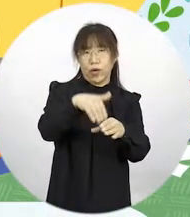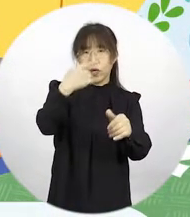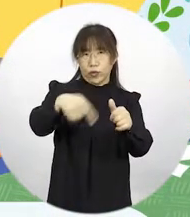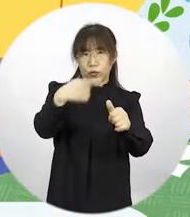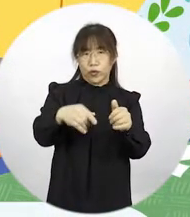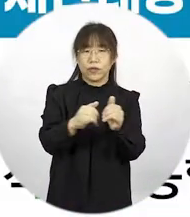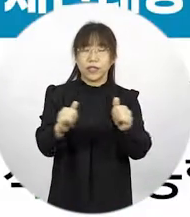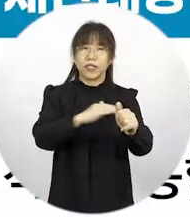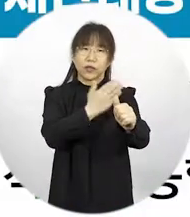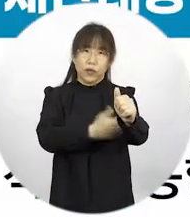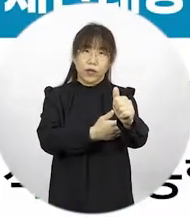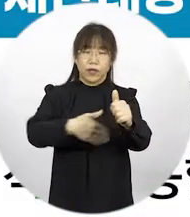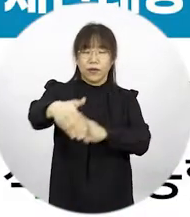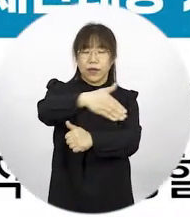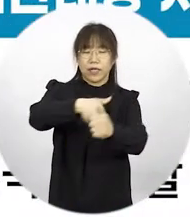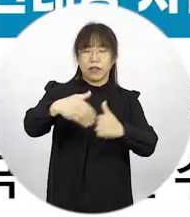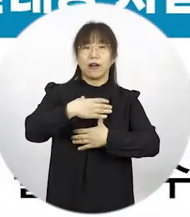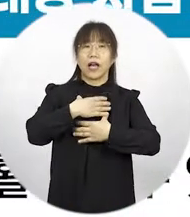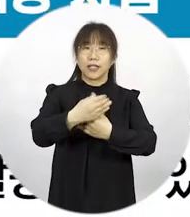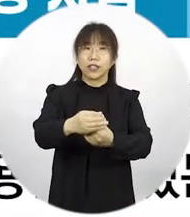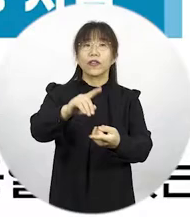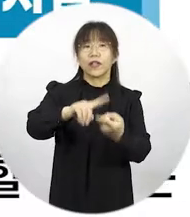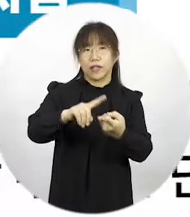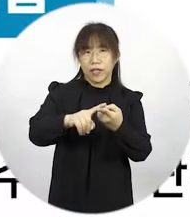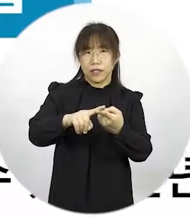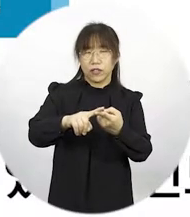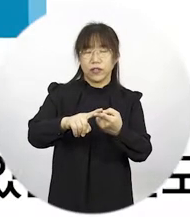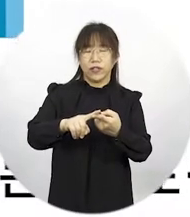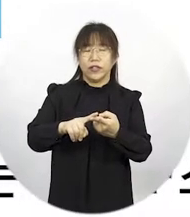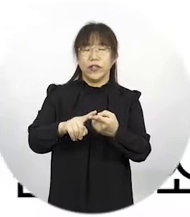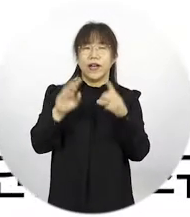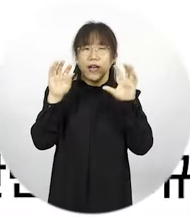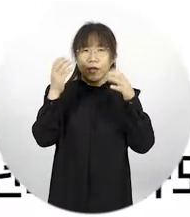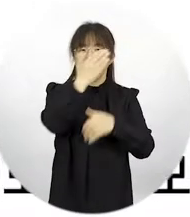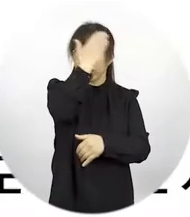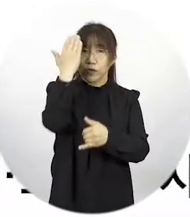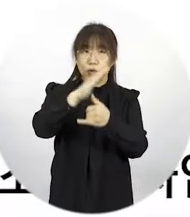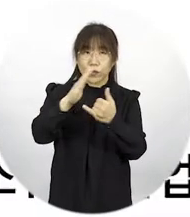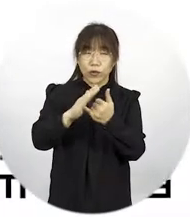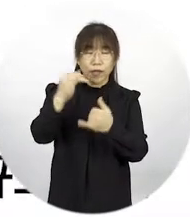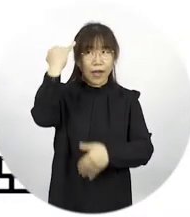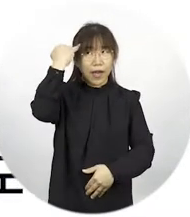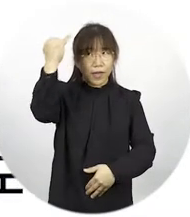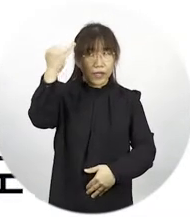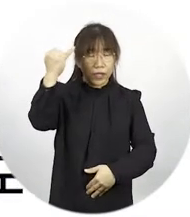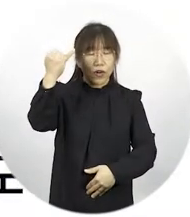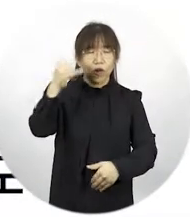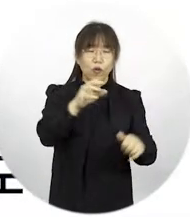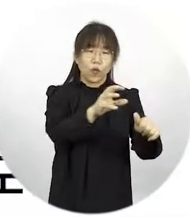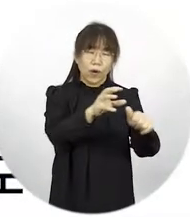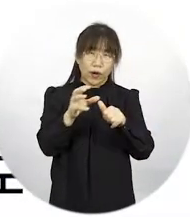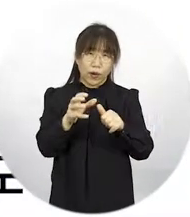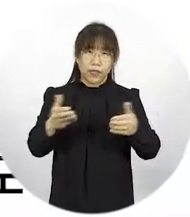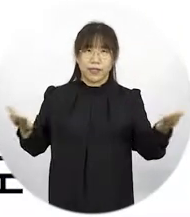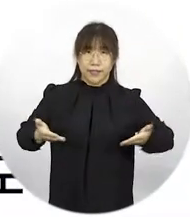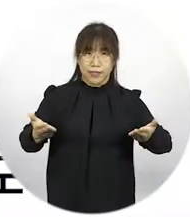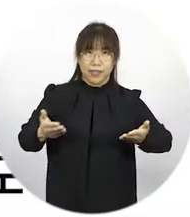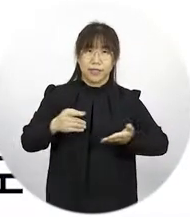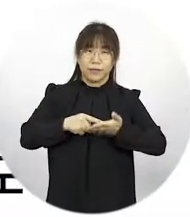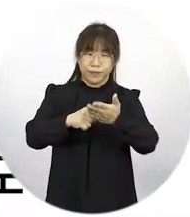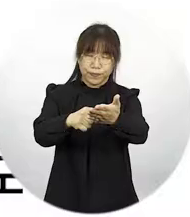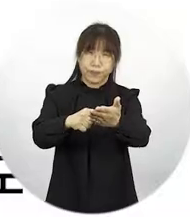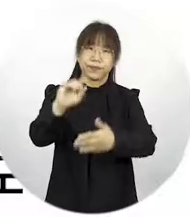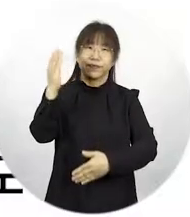인권, 환경, 안전 등 구정 전반에 걸쳐 아동과 청소년들의 아이디어를 적극 활용할 수 있는 사업을 제안하면